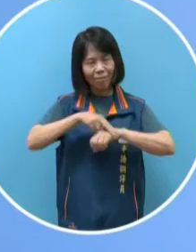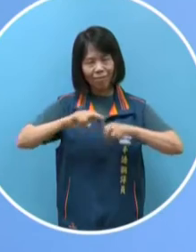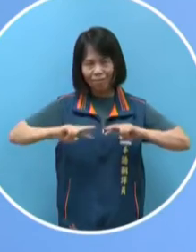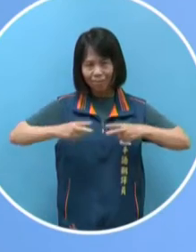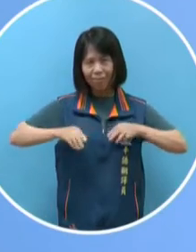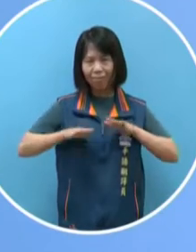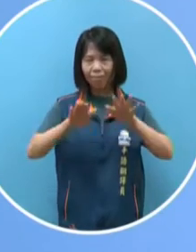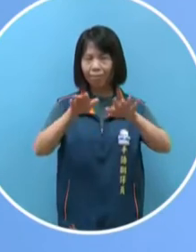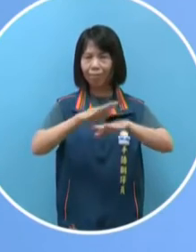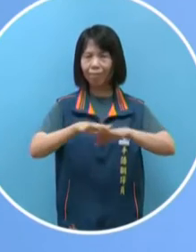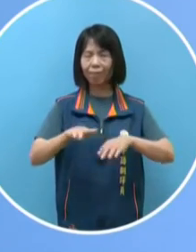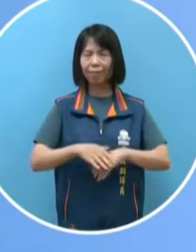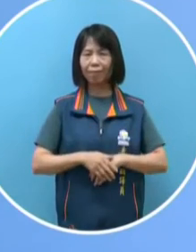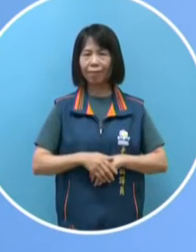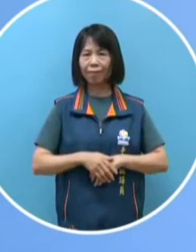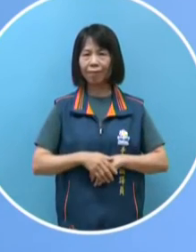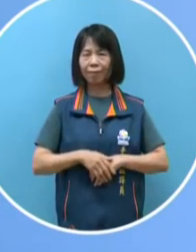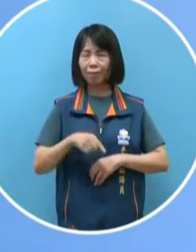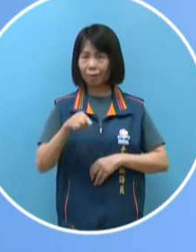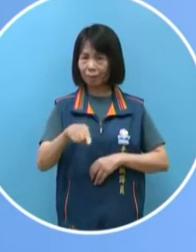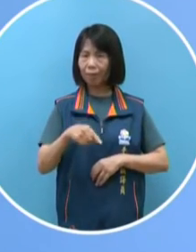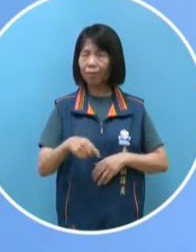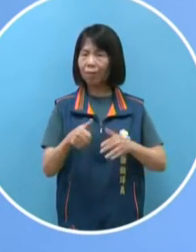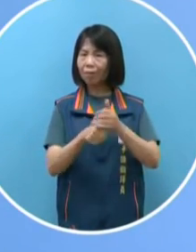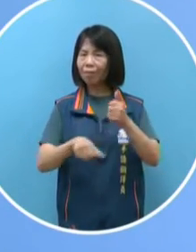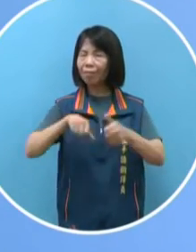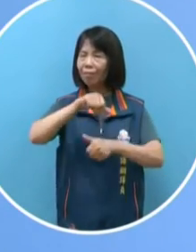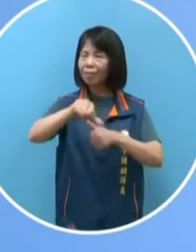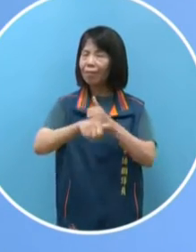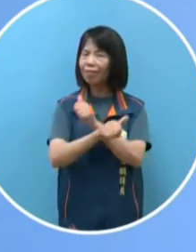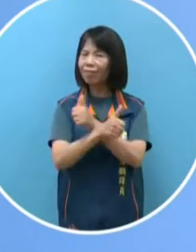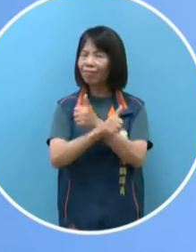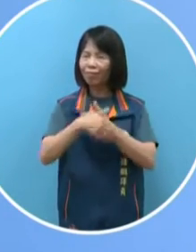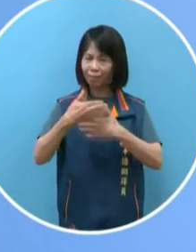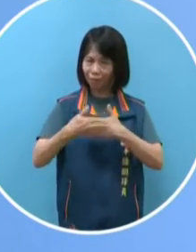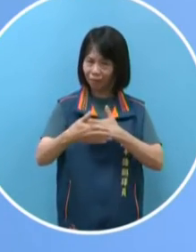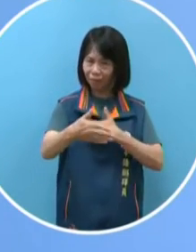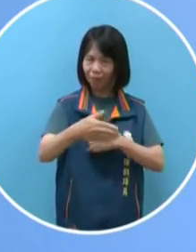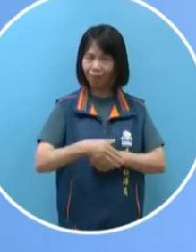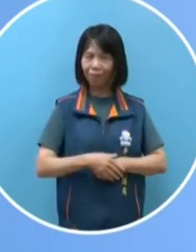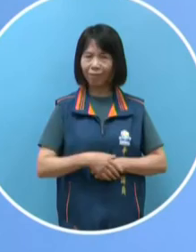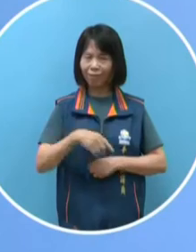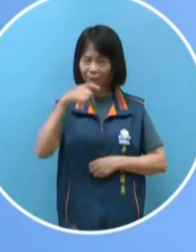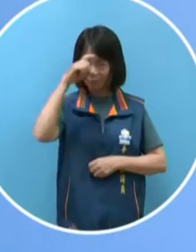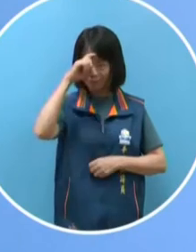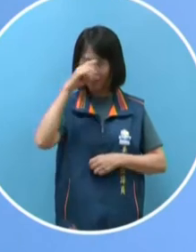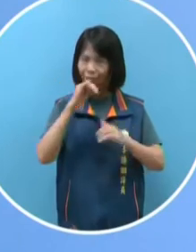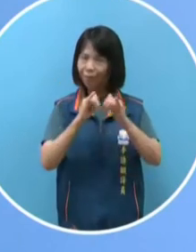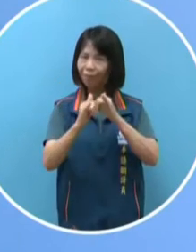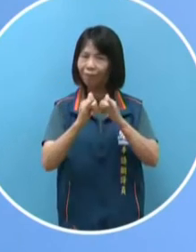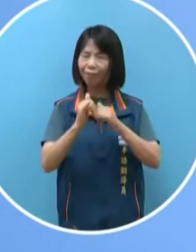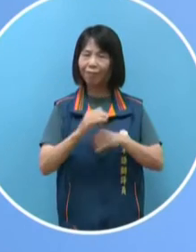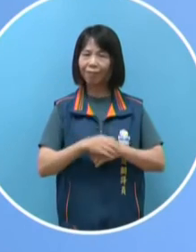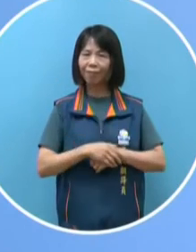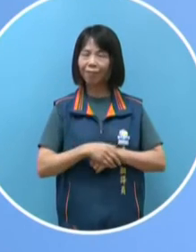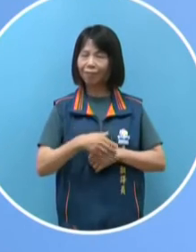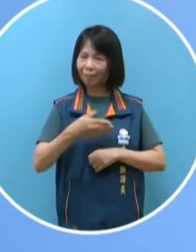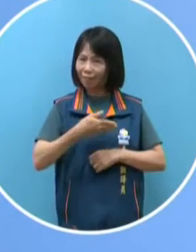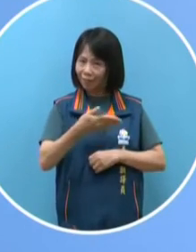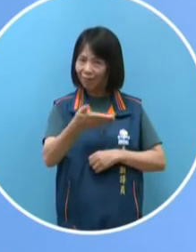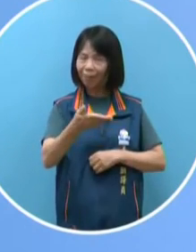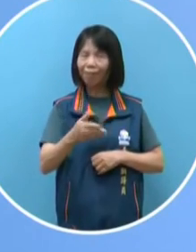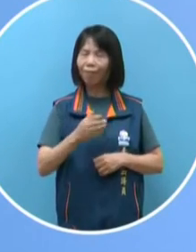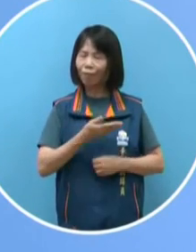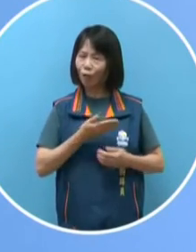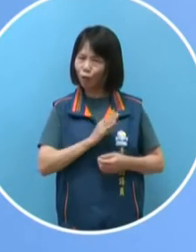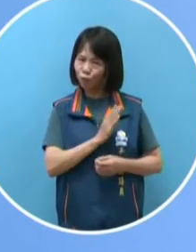我想这个也是生命的一个经历跟过程，请乡亲给予